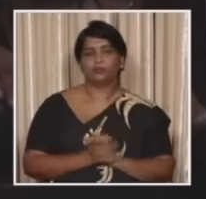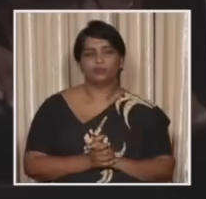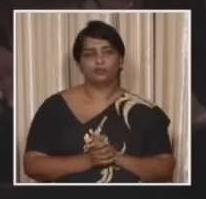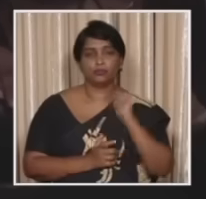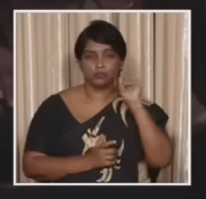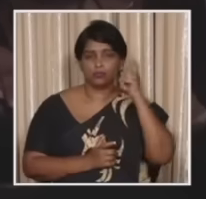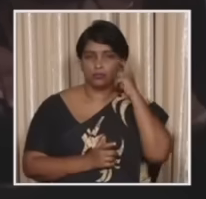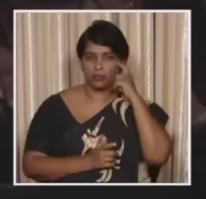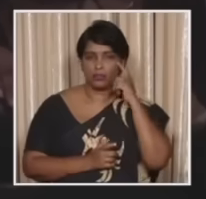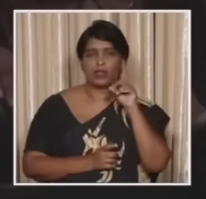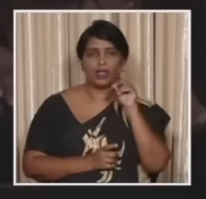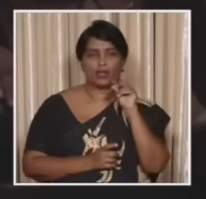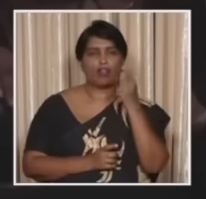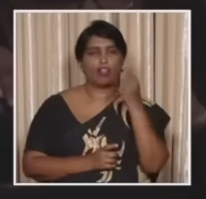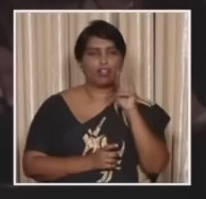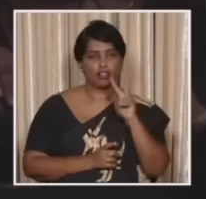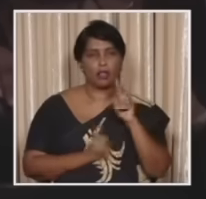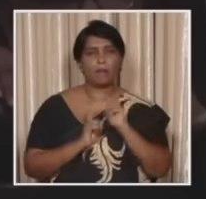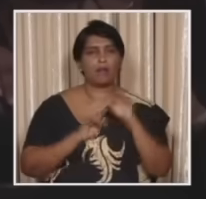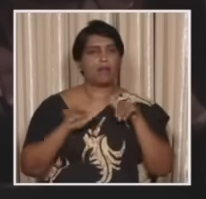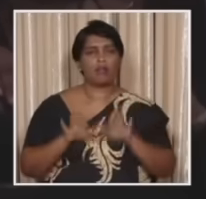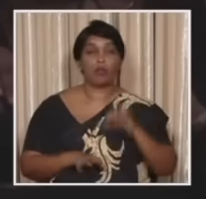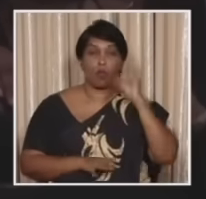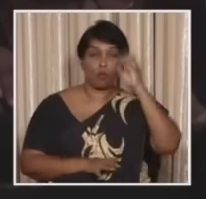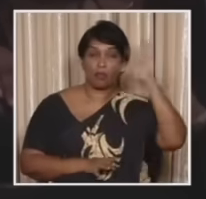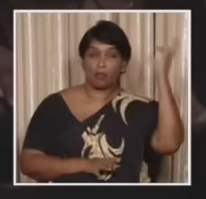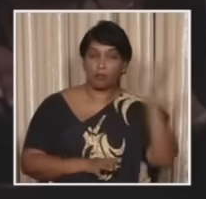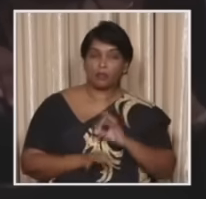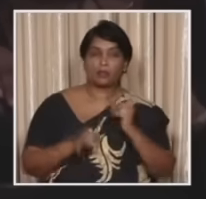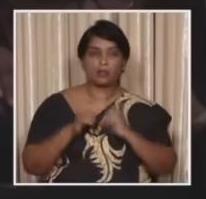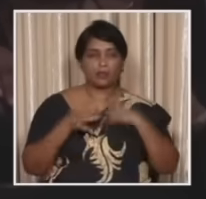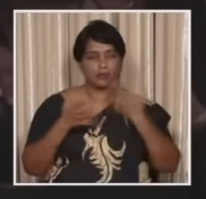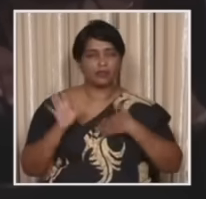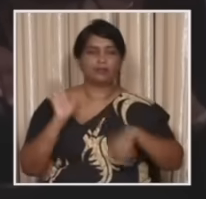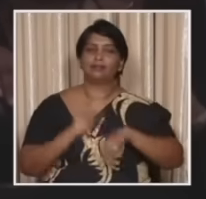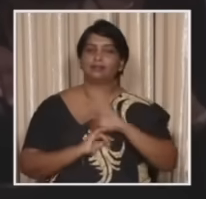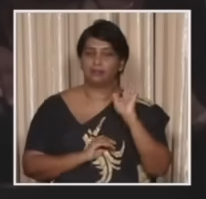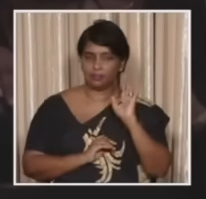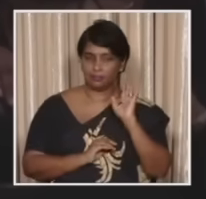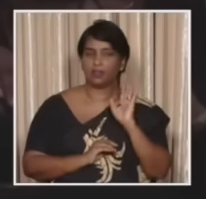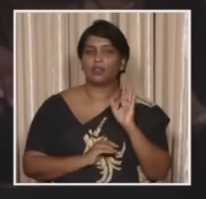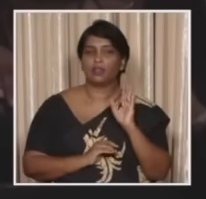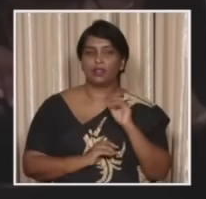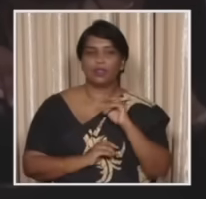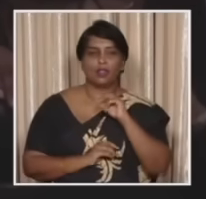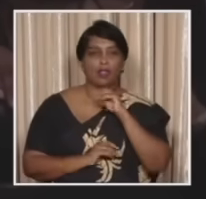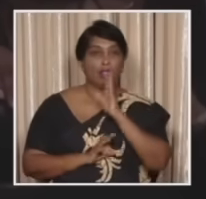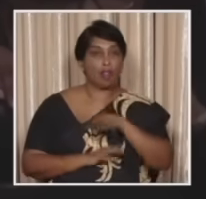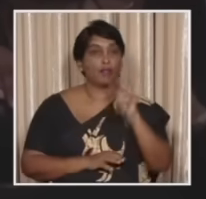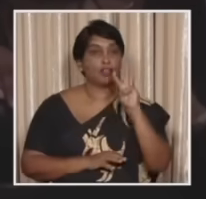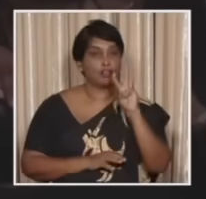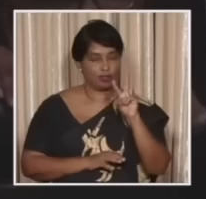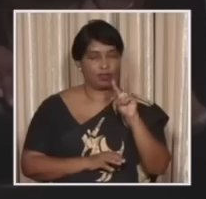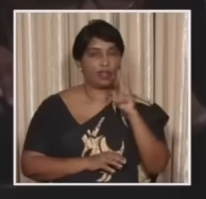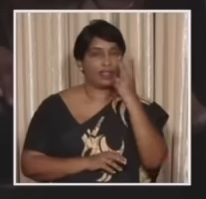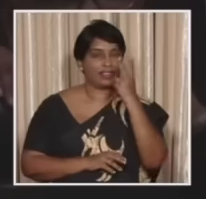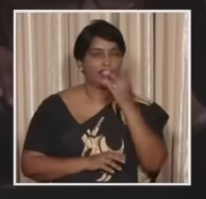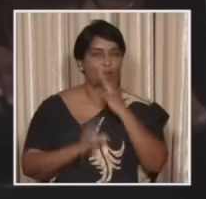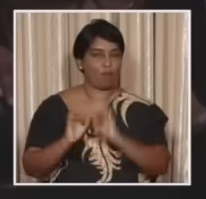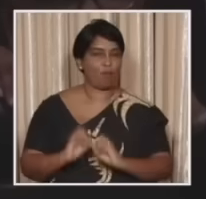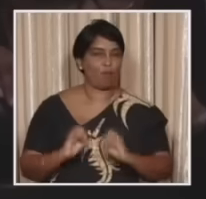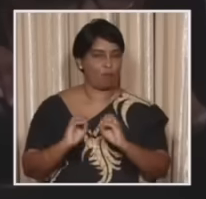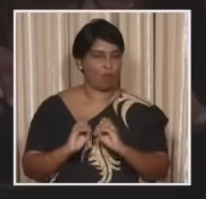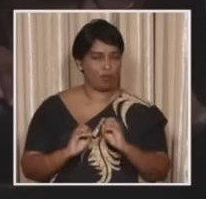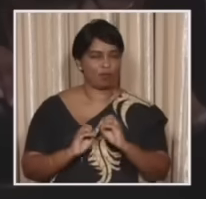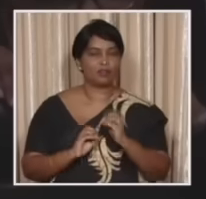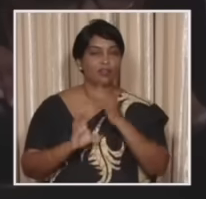ඔබතුමා දන්නවා මම 11 12 වෙනකොට මේ සභාවේ නැහැ. නමුත් උදේම එනවා, උදේ ප්‍රශ්න අහනවා, කතා කරනවා. මට තව 3 දිනක් ඉන්නවා, දෙන්නේ පෙරපාසල් යනවා.